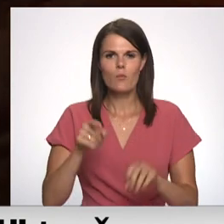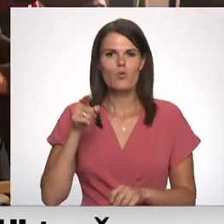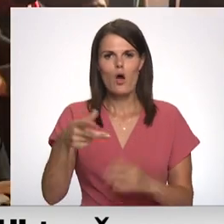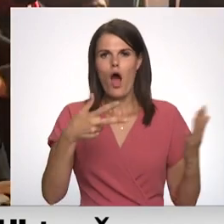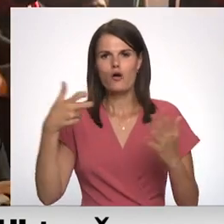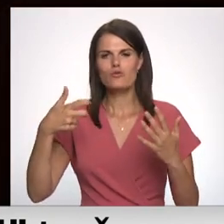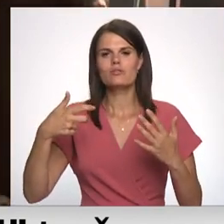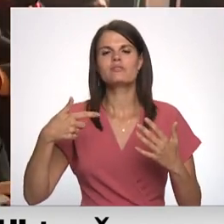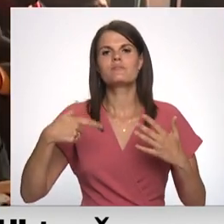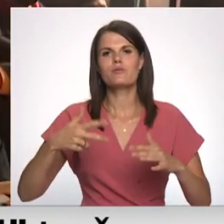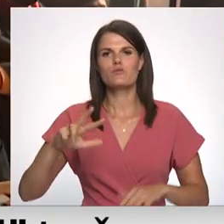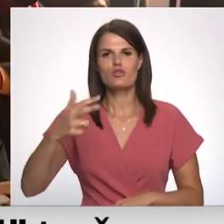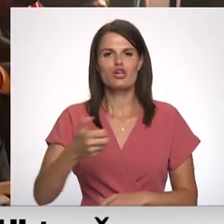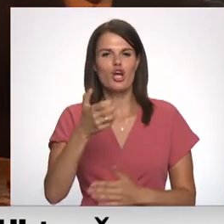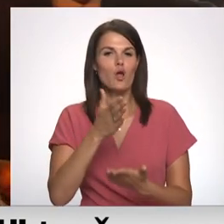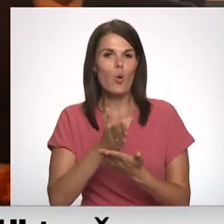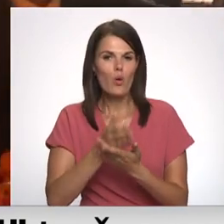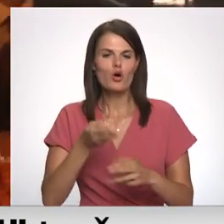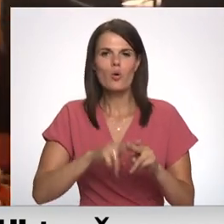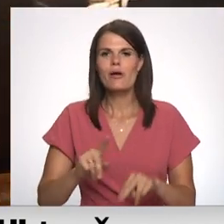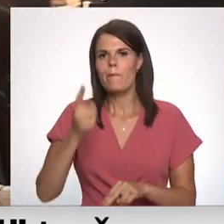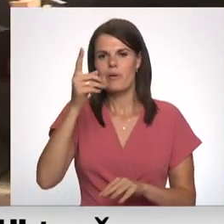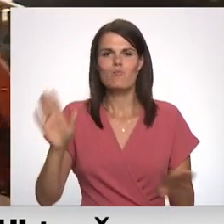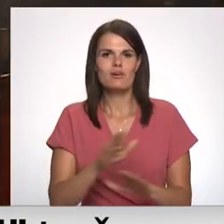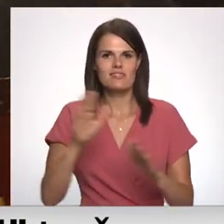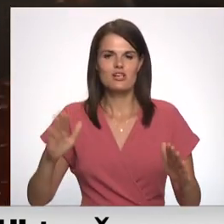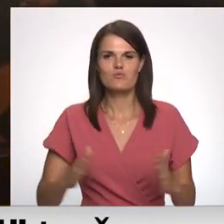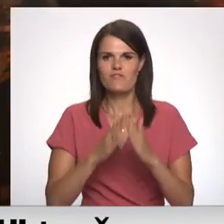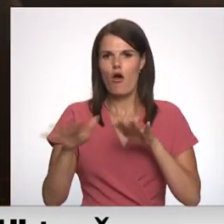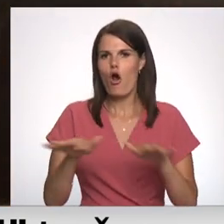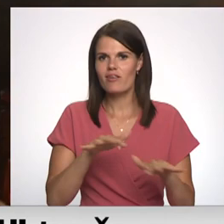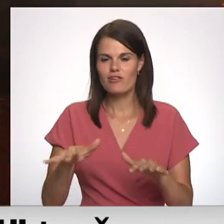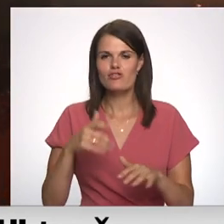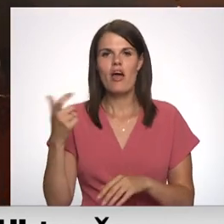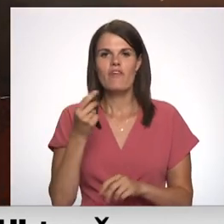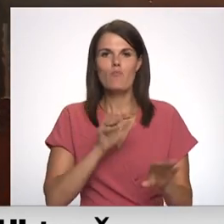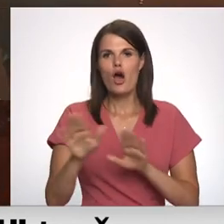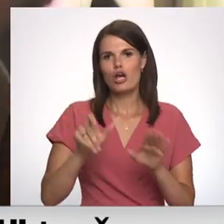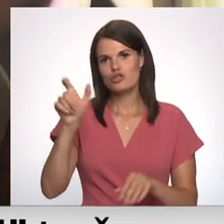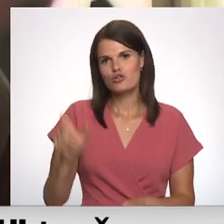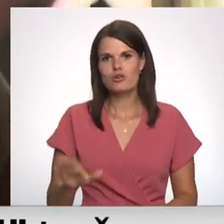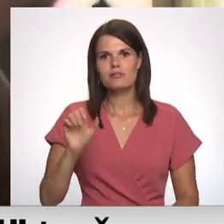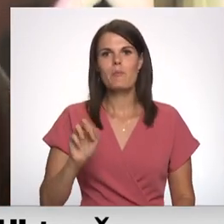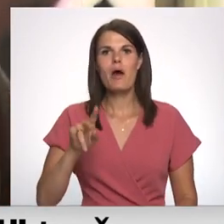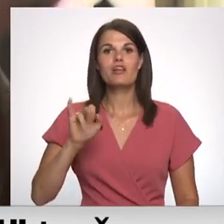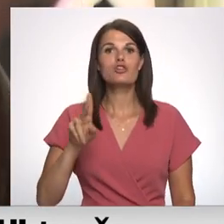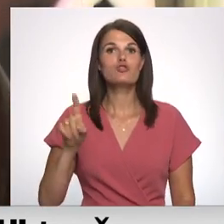1873. Gada notikumiem un pirmo dziesmu svētku organizēšanu. Filmas režisors ir Māris Martinsons un plānots, ka tā pie